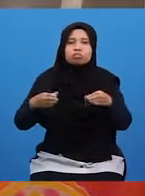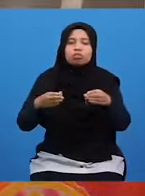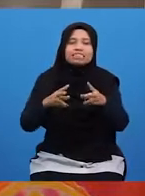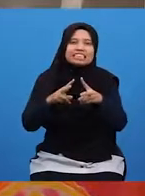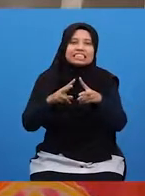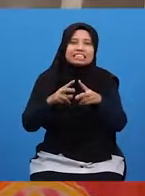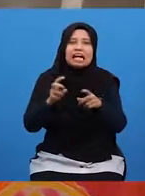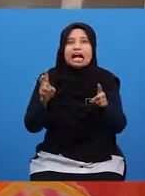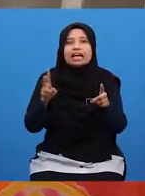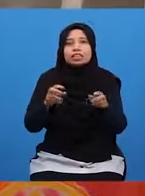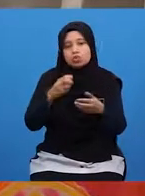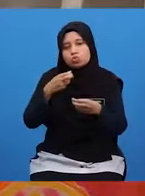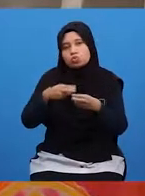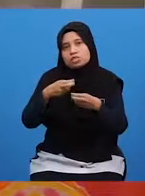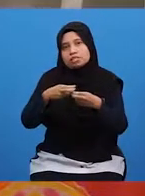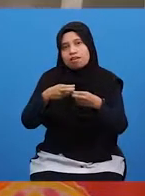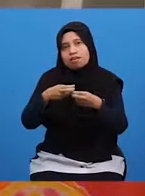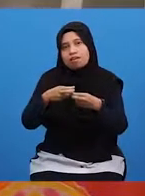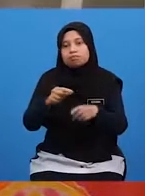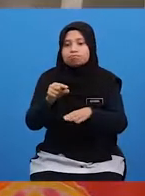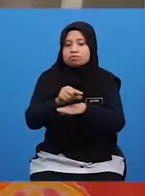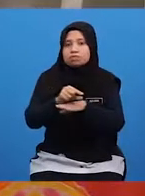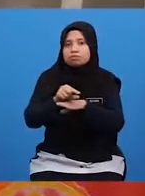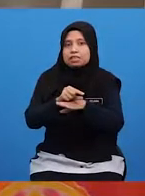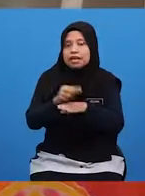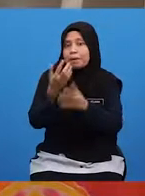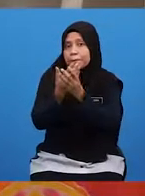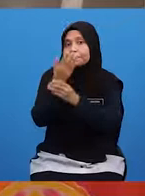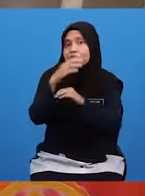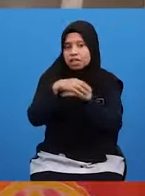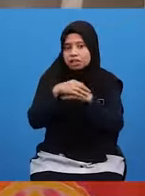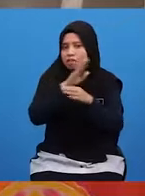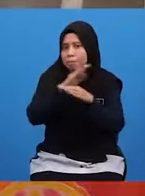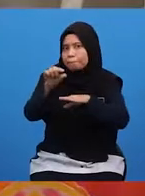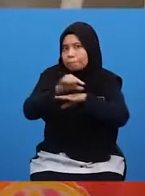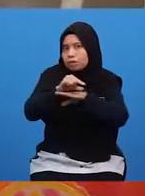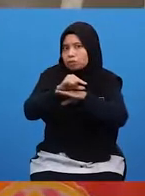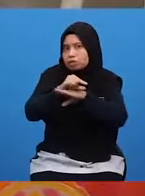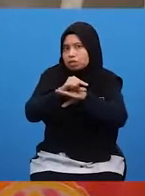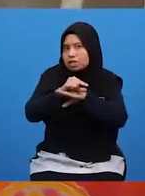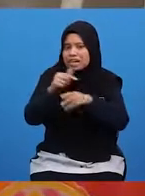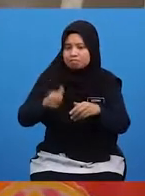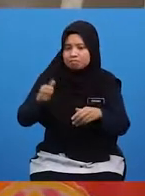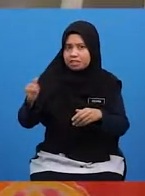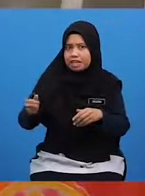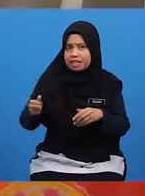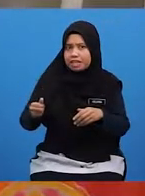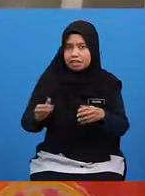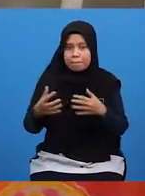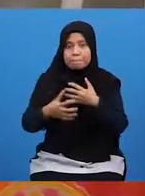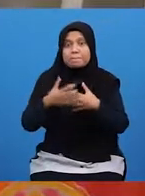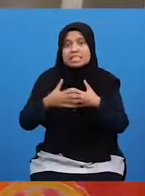adalah secara manual dengan menggunakan tangan tanpa menggunakan peralatan mesin.